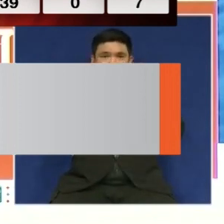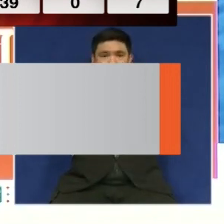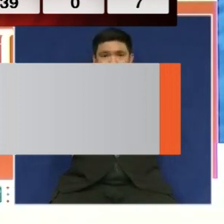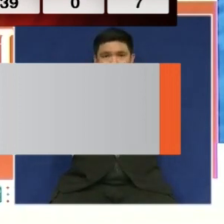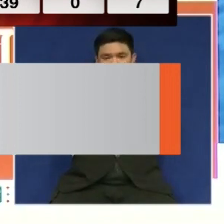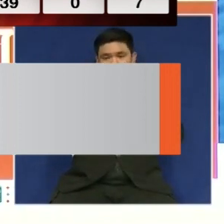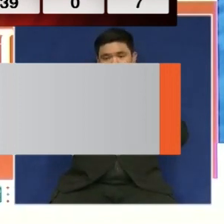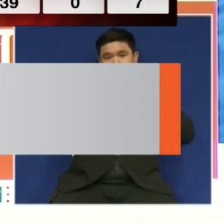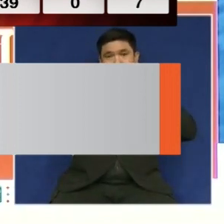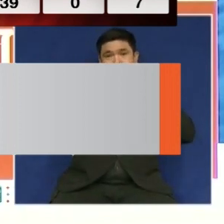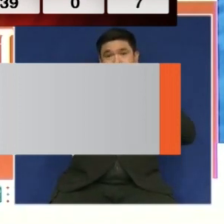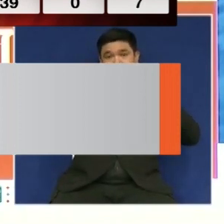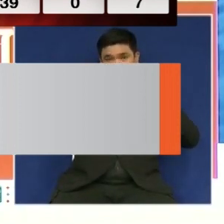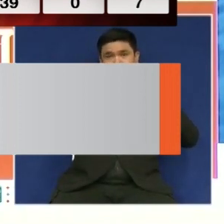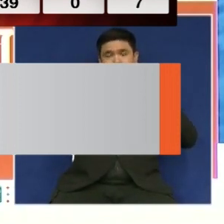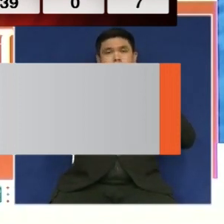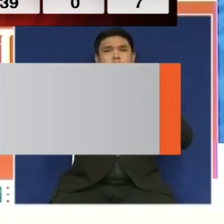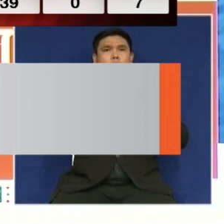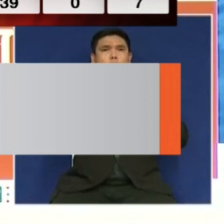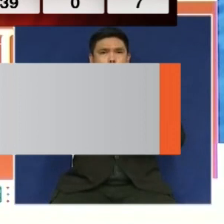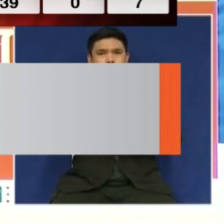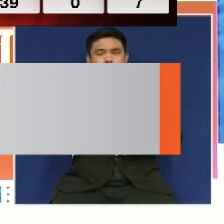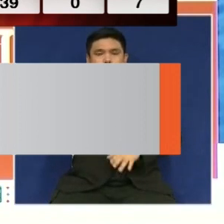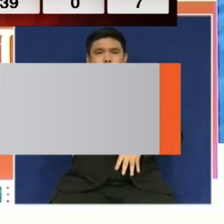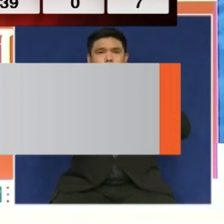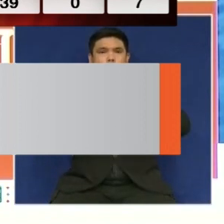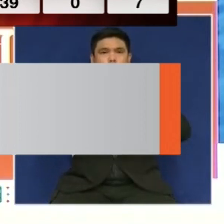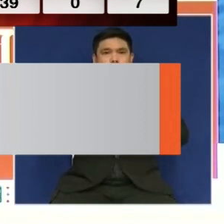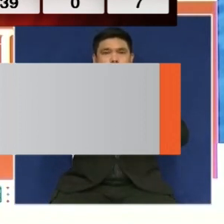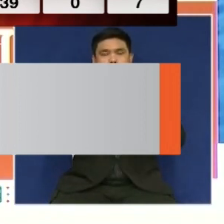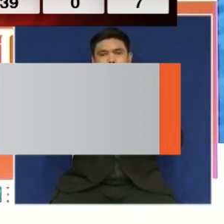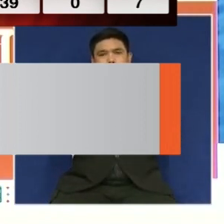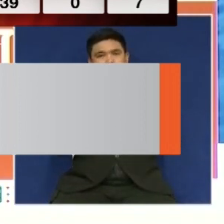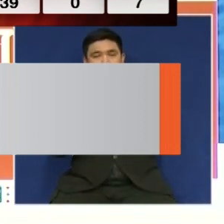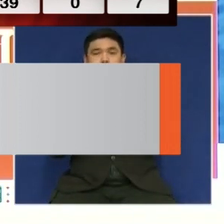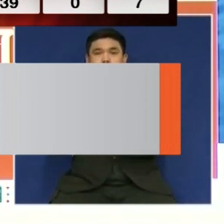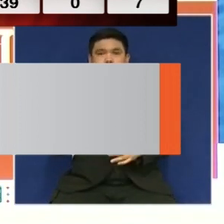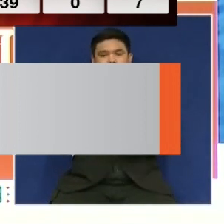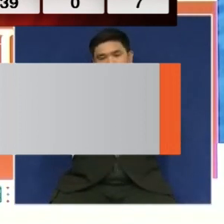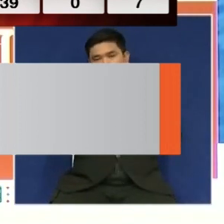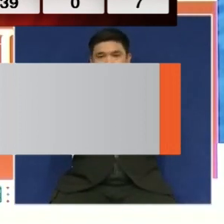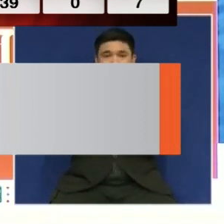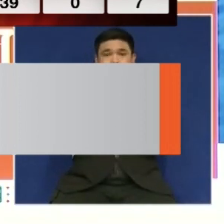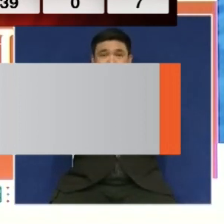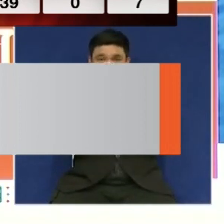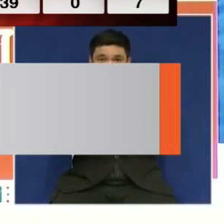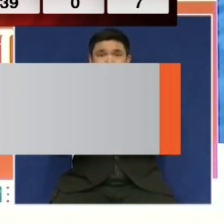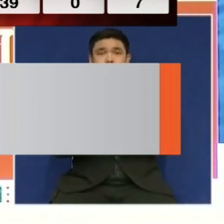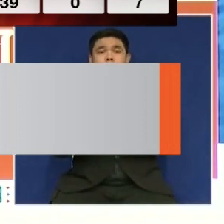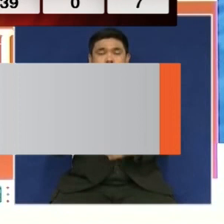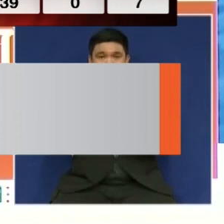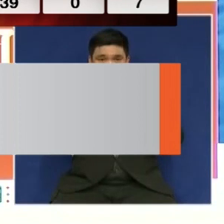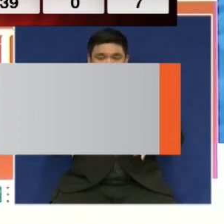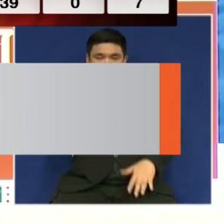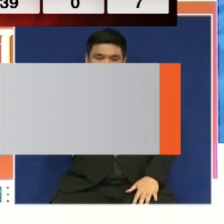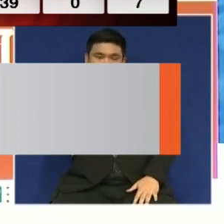ห่างเลี่ยงการเข้าไปอยู่ในที่ที่คนจำนวนมากนะครับแล้วก็ล้างมือบ่อยๆนะครับแล้วก็ขอให้รายงานตัวกับเจ้